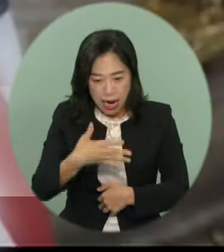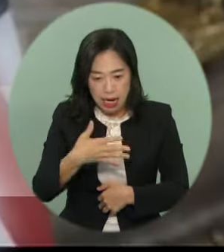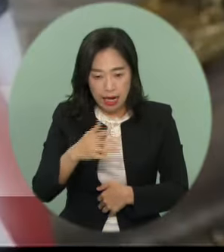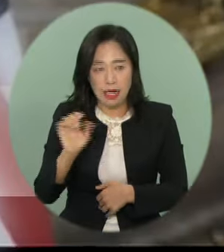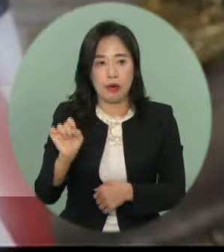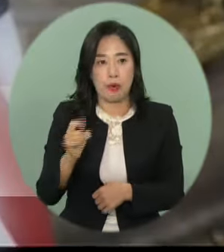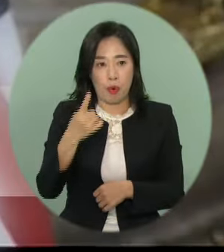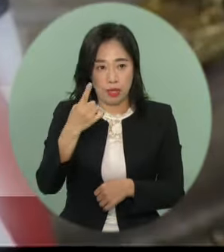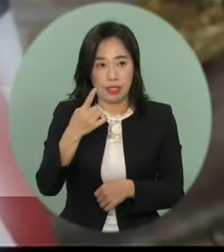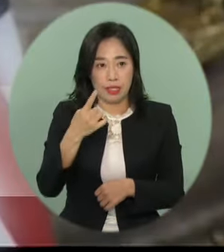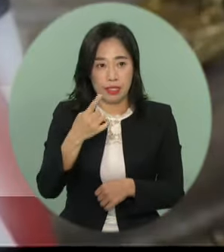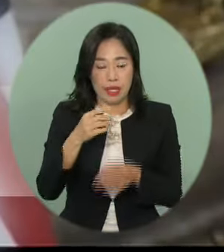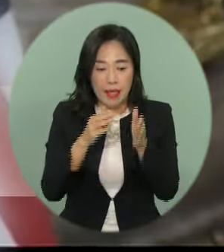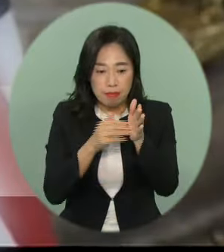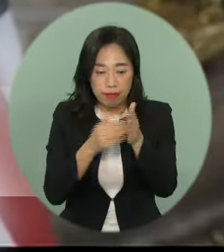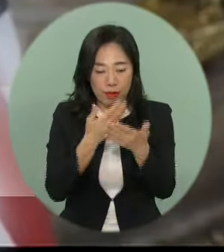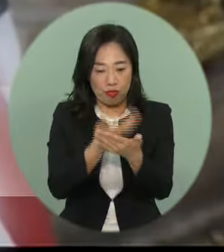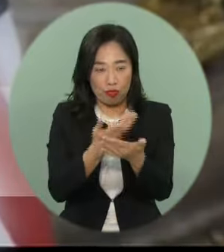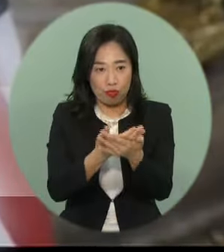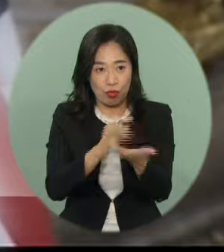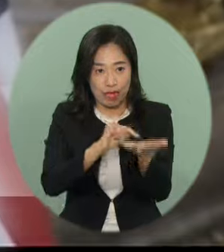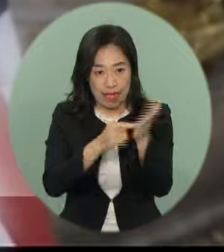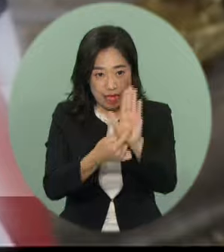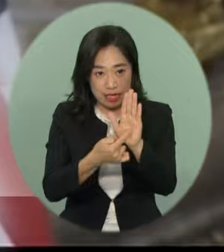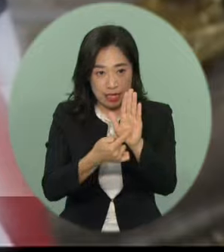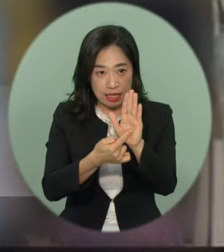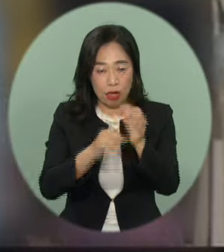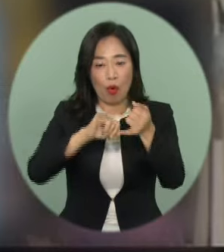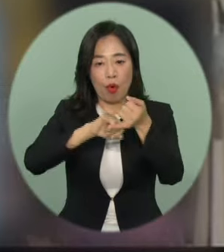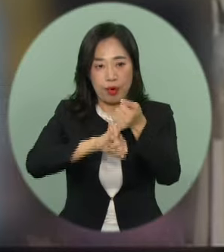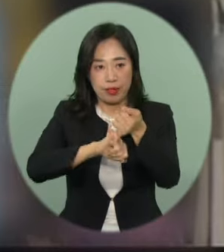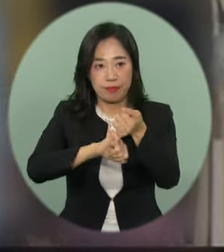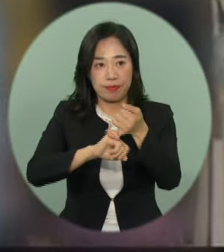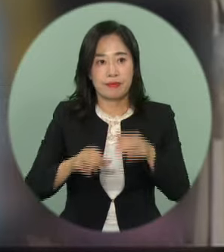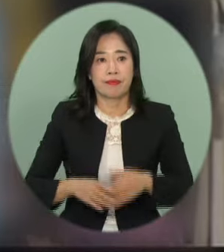비밀문건을 추가 공개하겠다고 약속하기도 했습니다